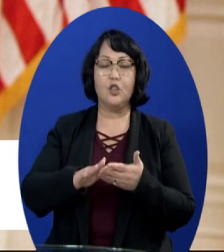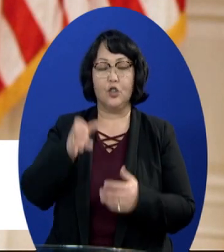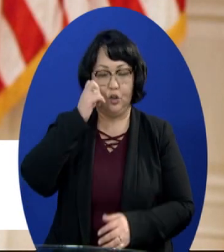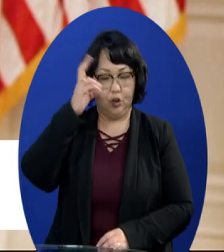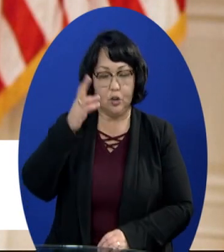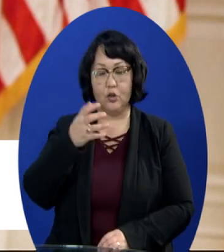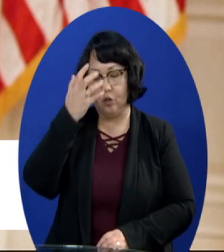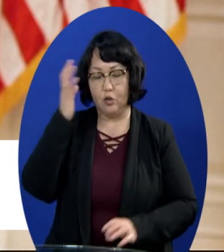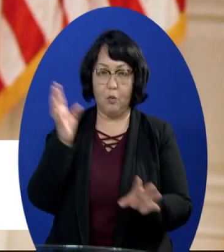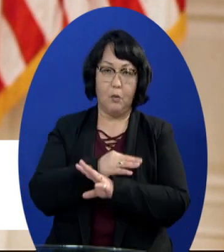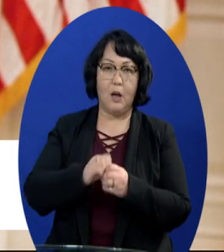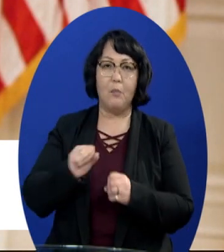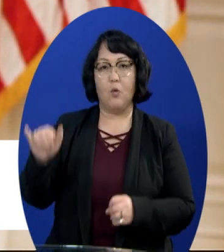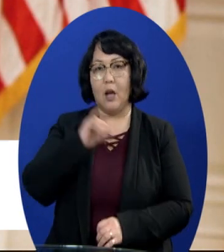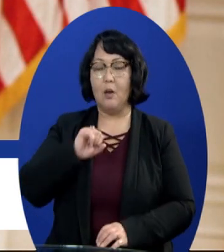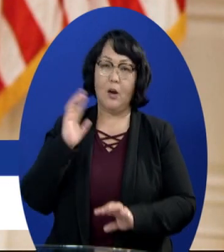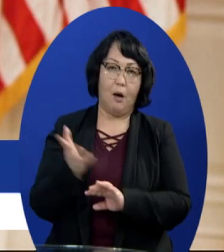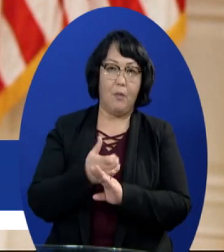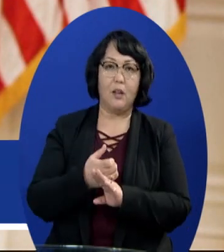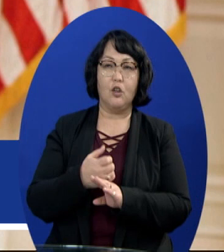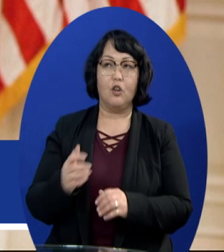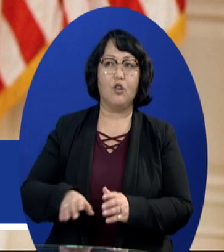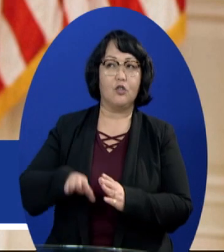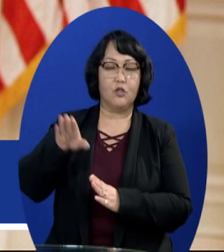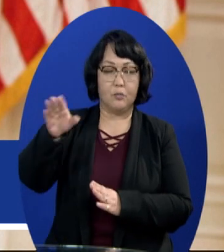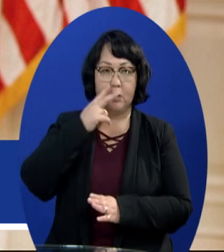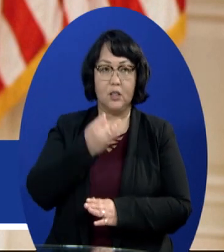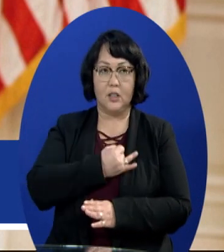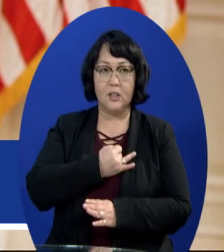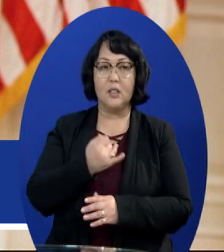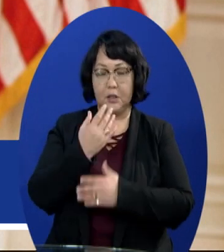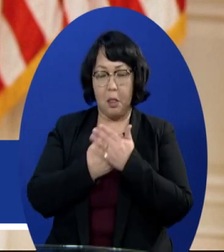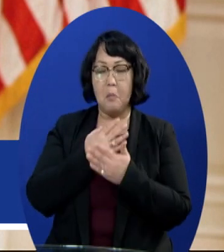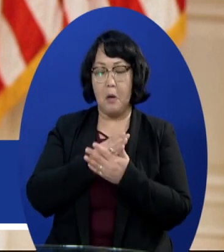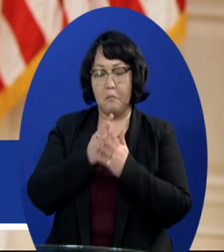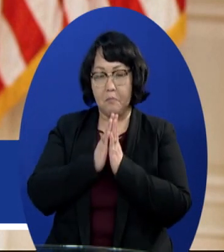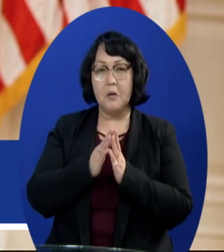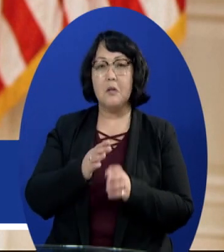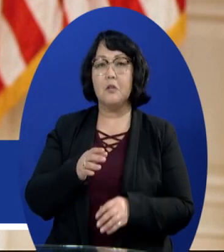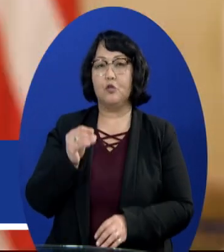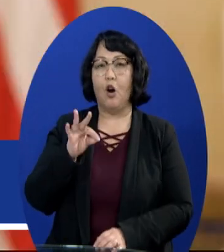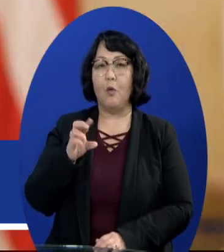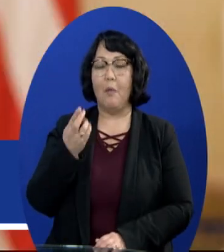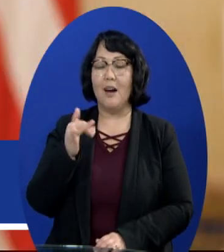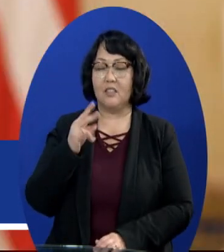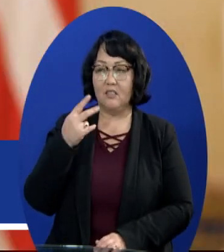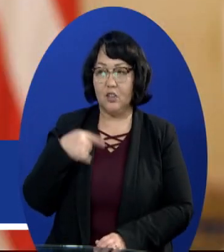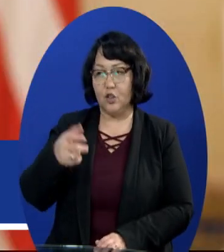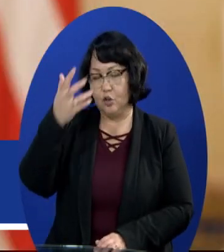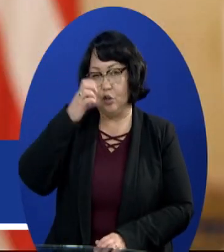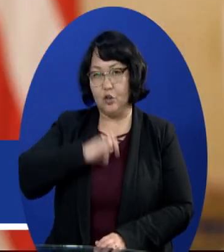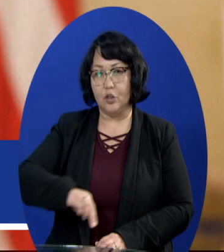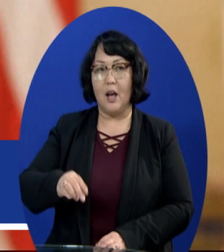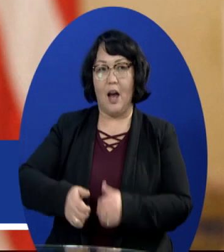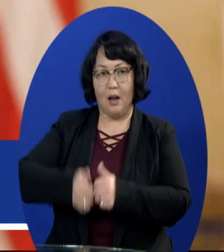захиргаа Америк орны аюулгүй байдлыг хангаж хөгжин цэцгэлээсээ хэмээн залбирч байна. Джо Байден болон түүний засаг захиргаанд амжилт хүсэж Америк аюулгүй